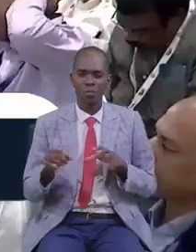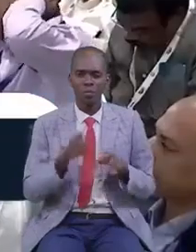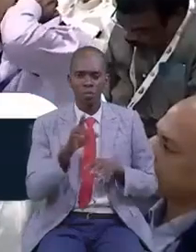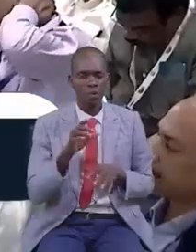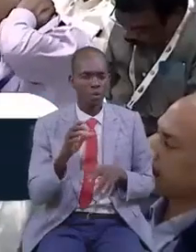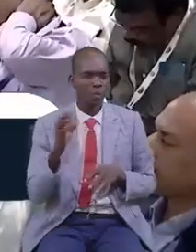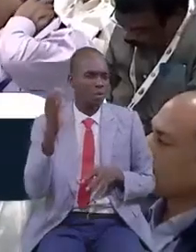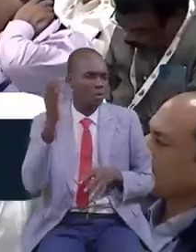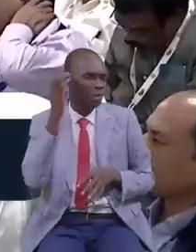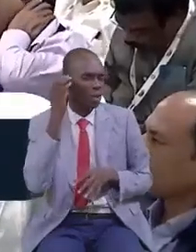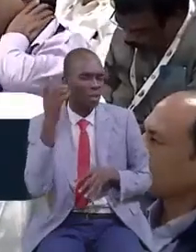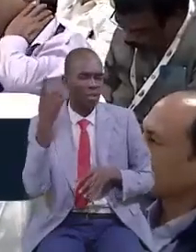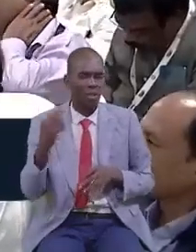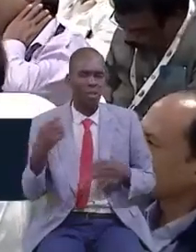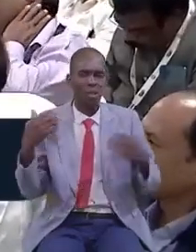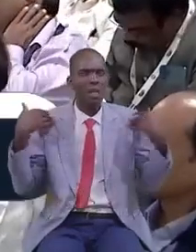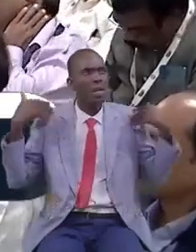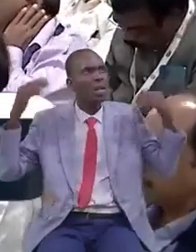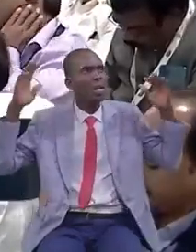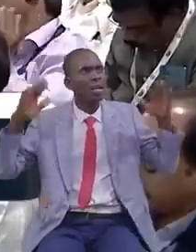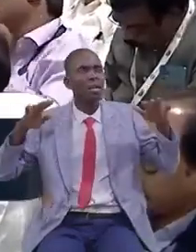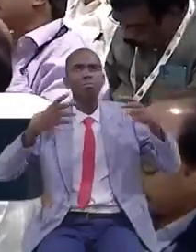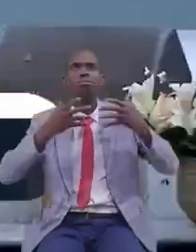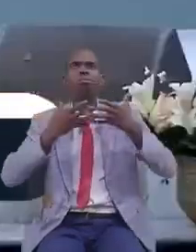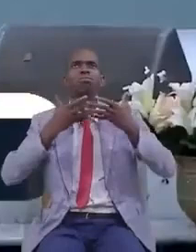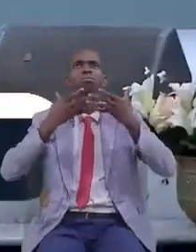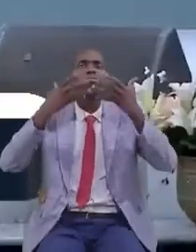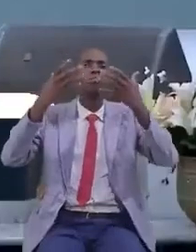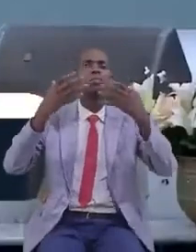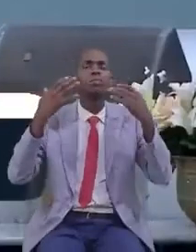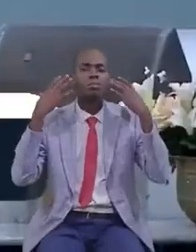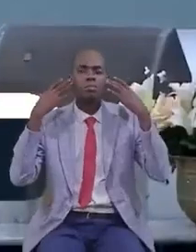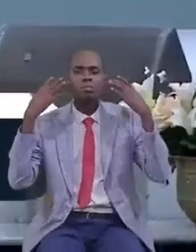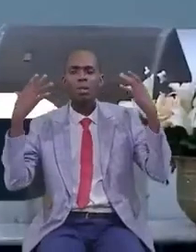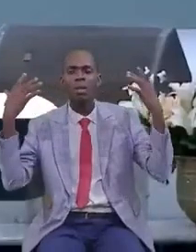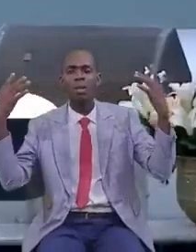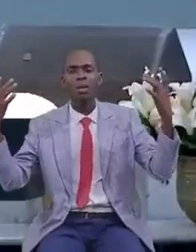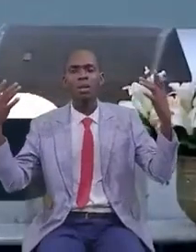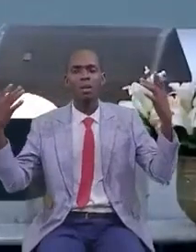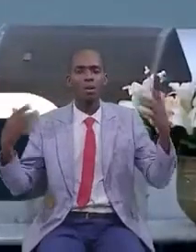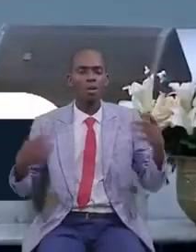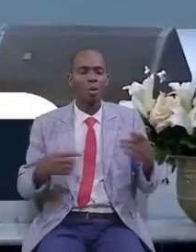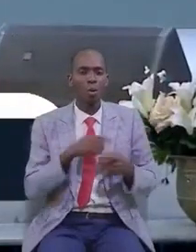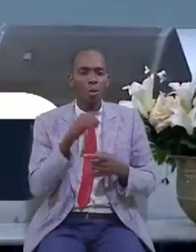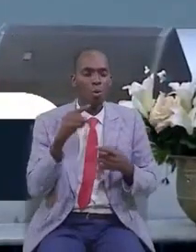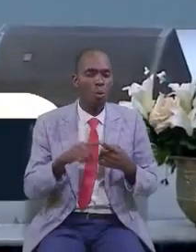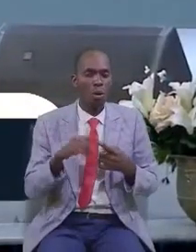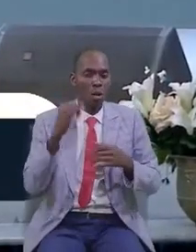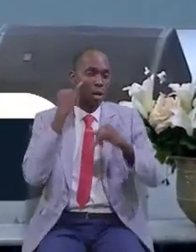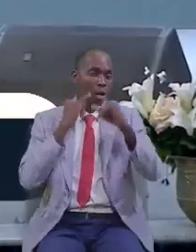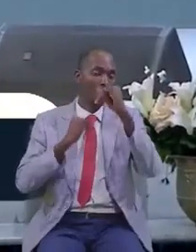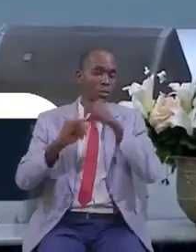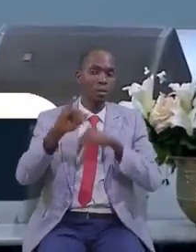those angels shout? దూతలు ఏమని కేకలు వేశారో మీకు గుర్తుందా అండి? When Isaiah saw the glory of God.